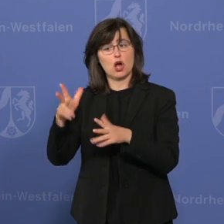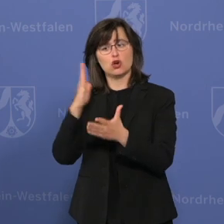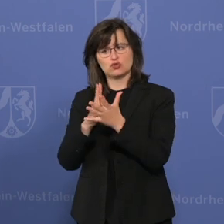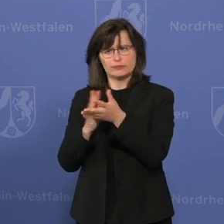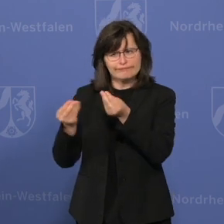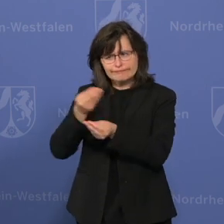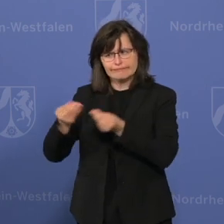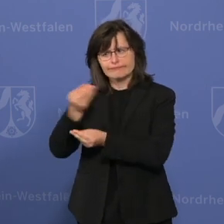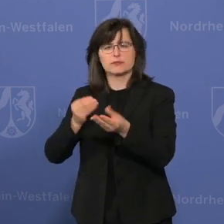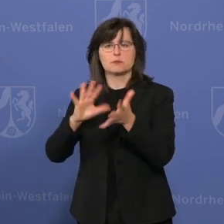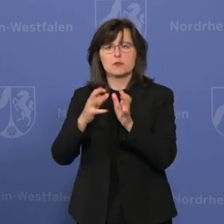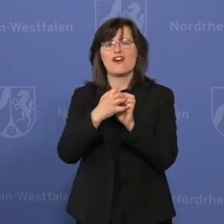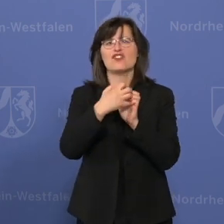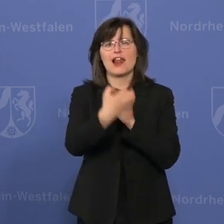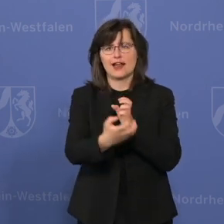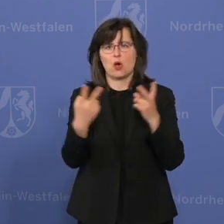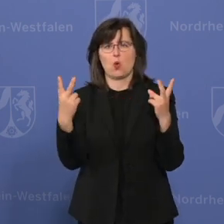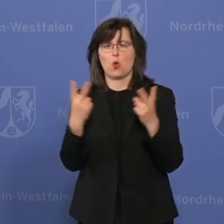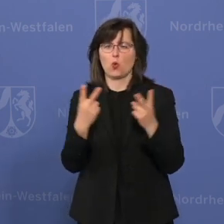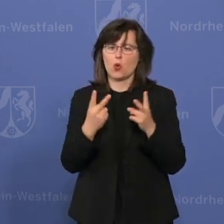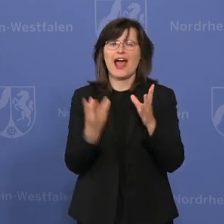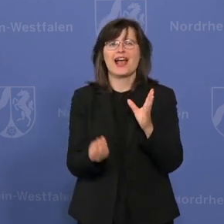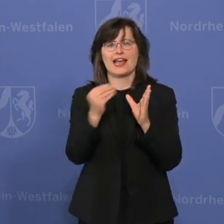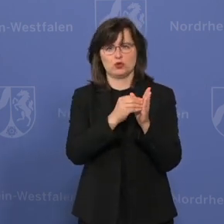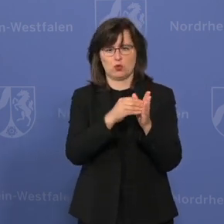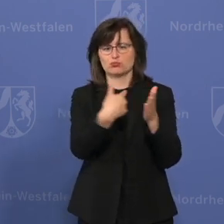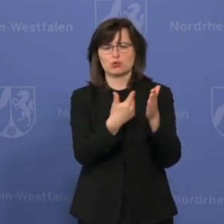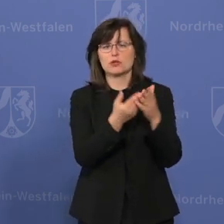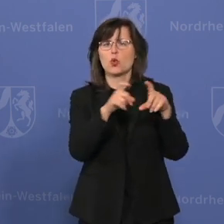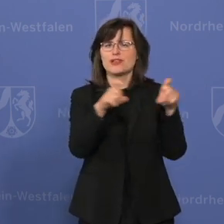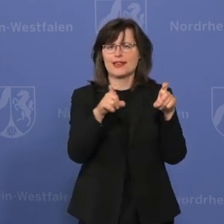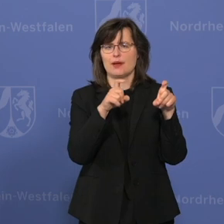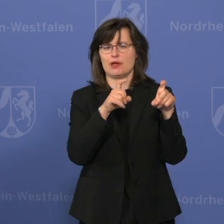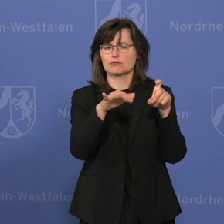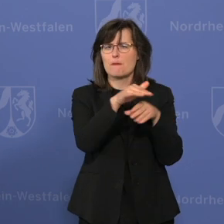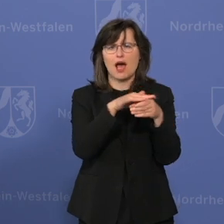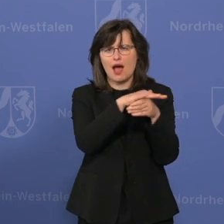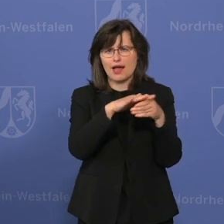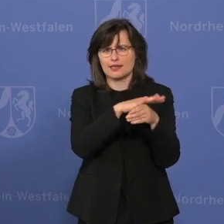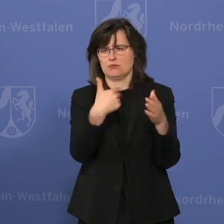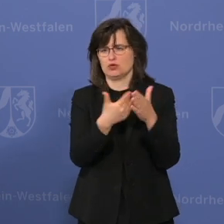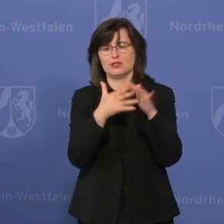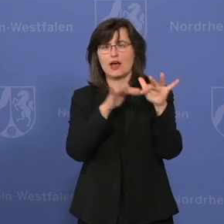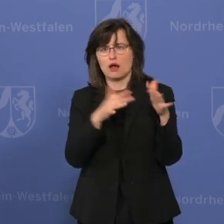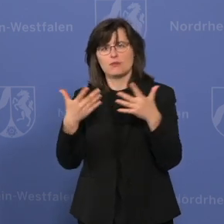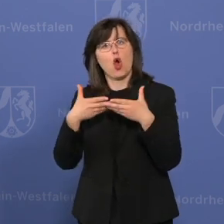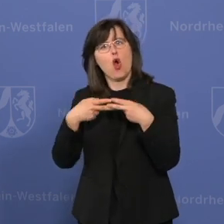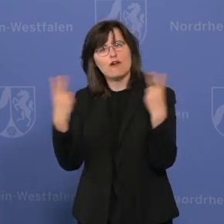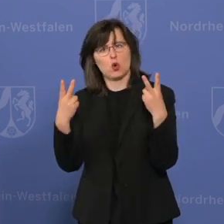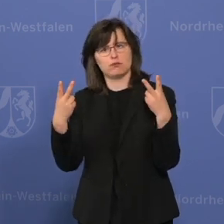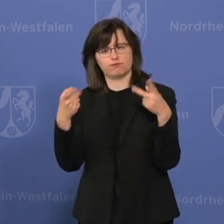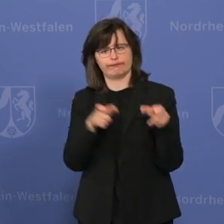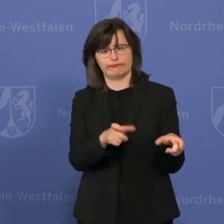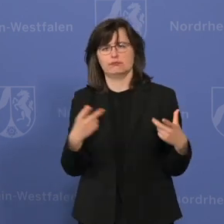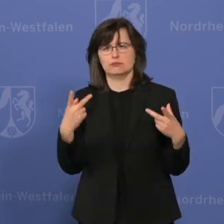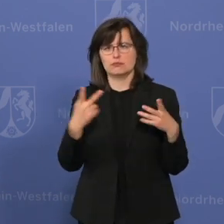oder Ergänzung der Hilfen für jene Unternehmen und Branchen ausgesprochen, die von Öffnungsbeschränkungen länger